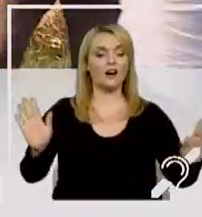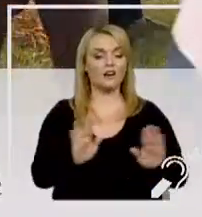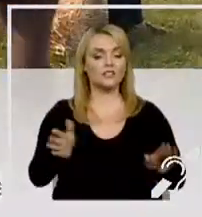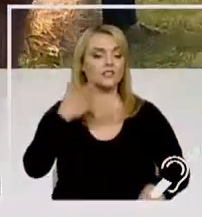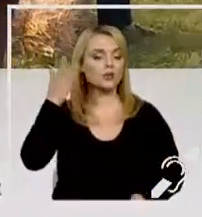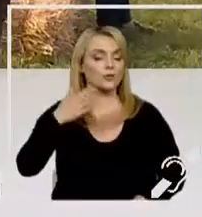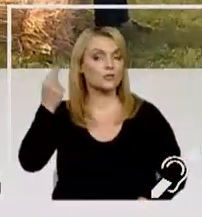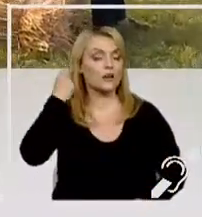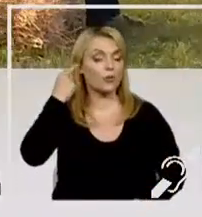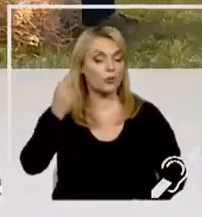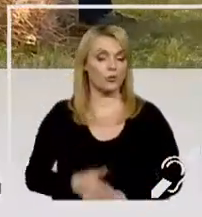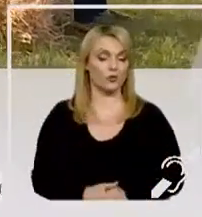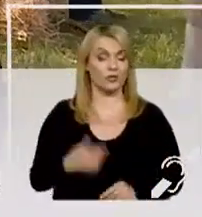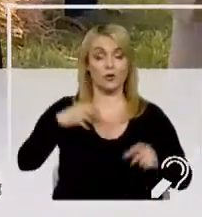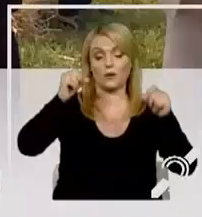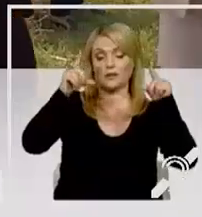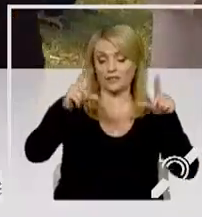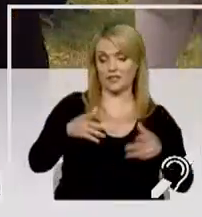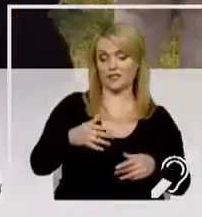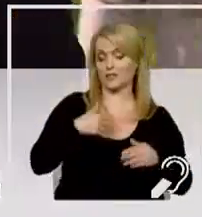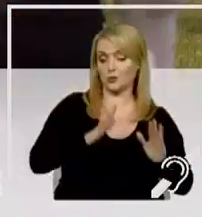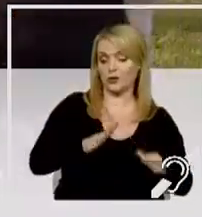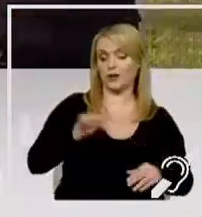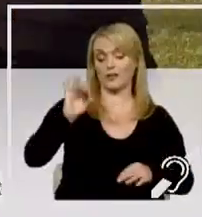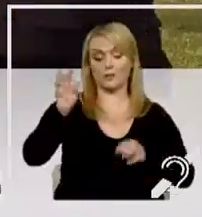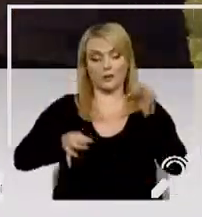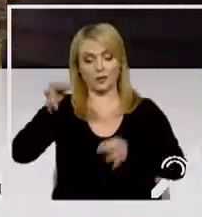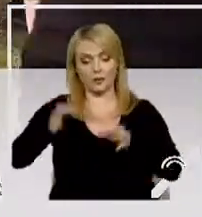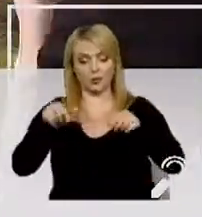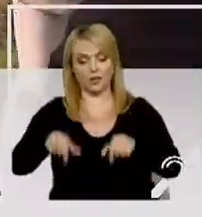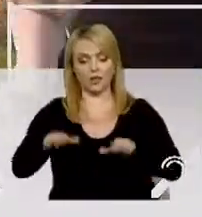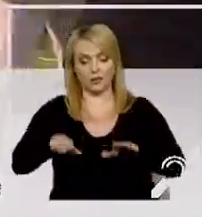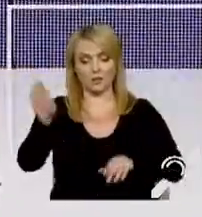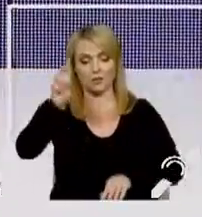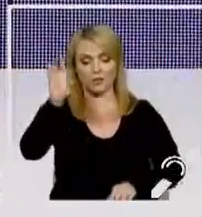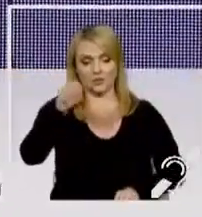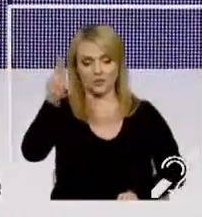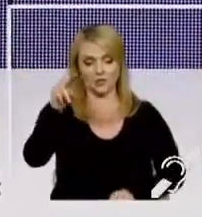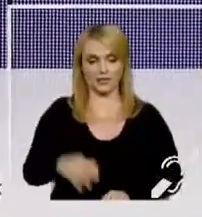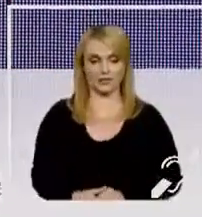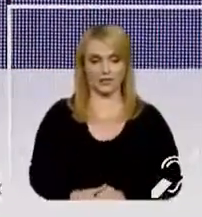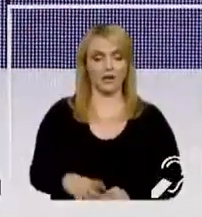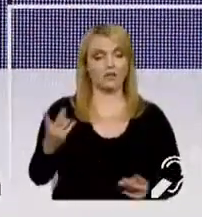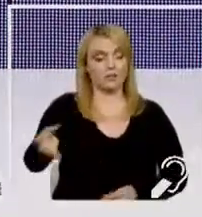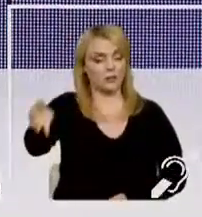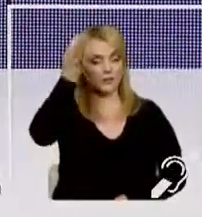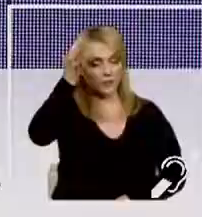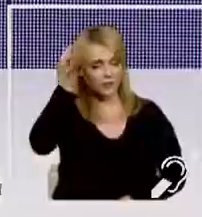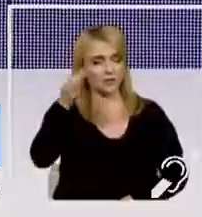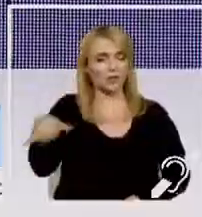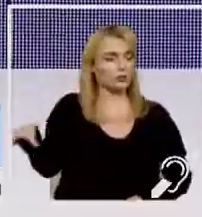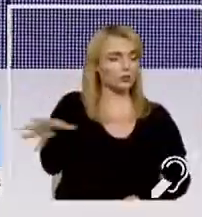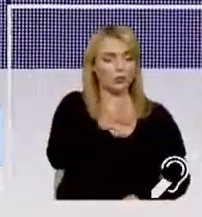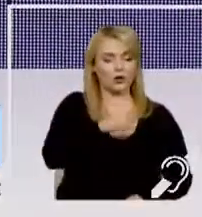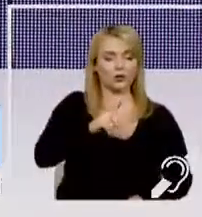răsună, detrezește și toată natura în grădina botanică în această splendoare. Să ne aducem aminte de toate